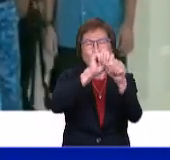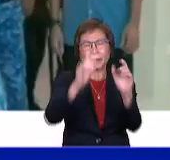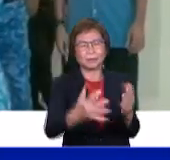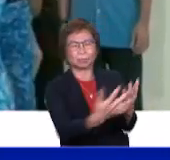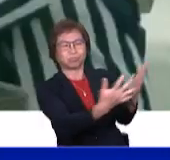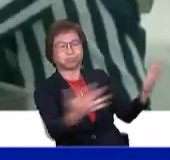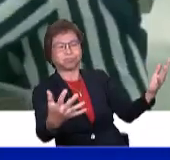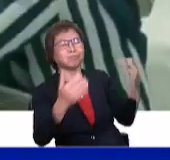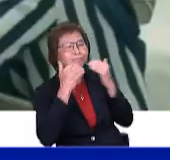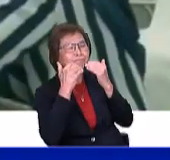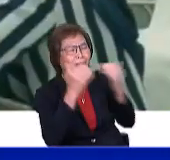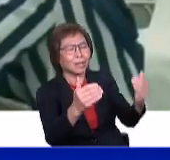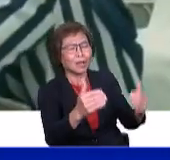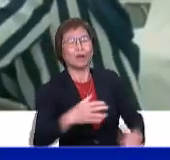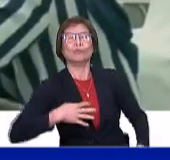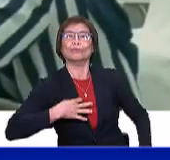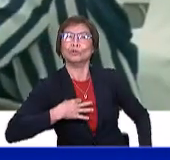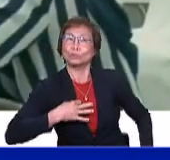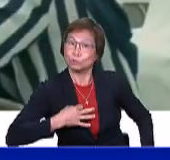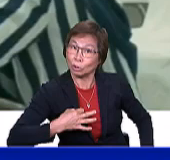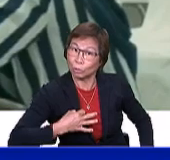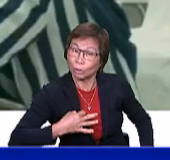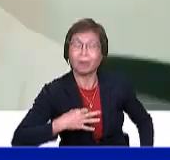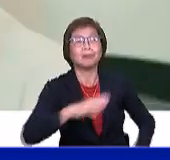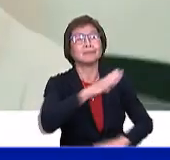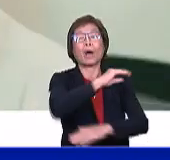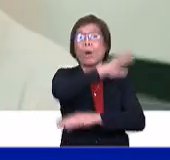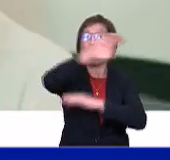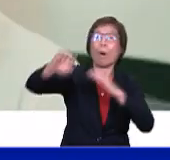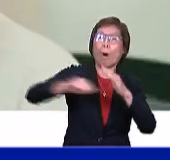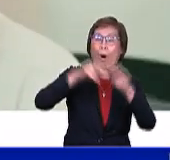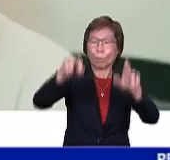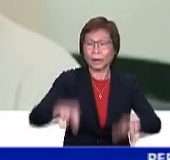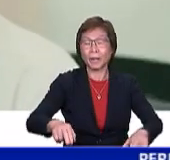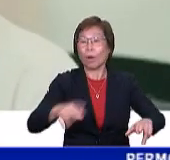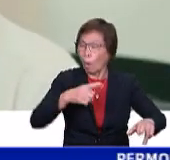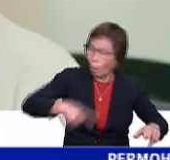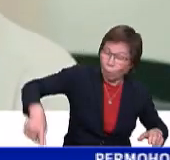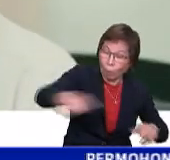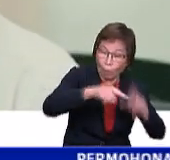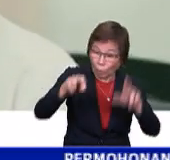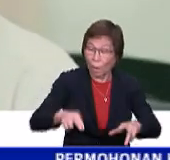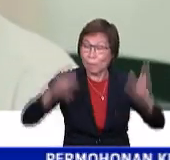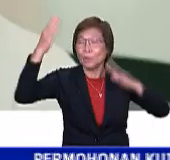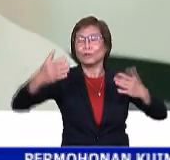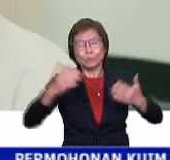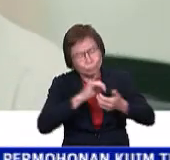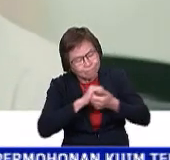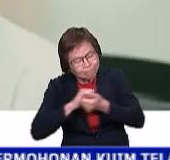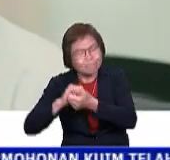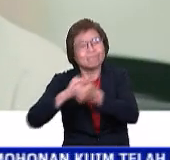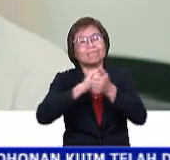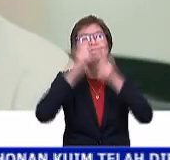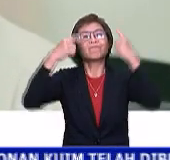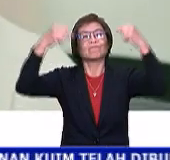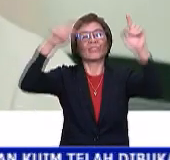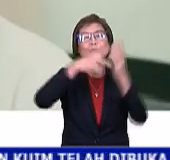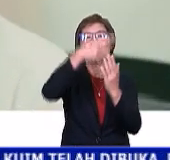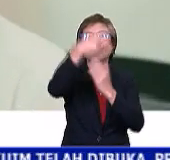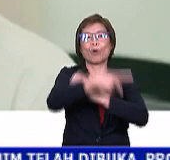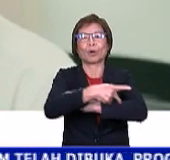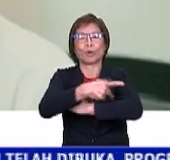Barisan Hadapan, para sukarelawan serta seluruh rakyat Malaysia yang telah bersama dalam menjayakan